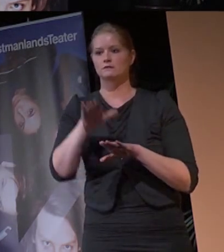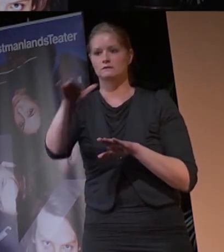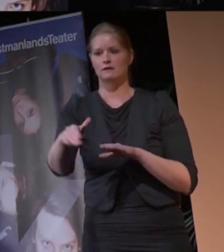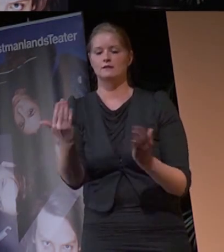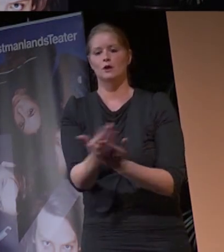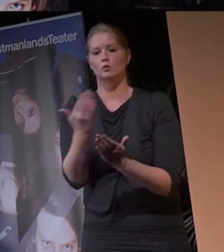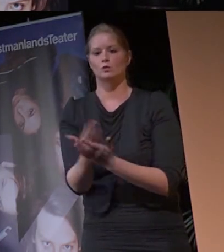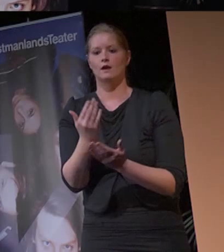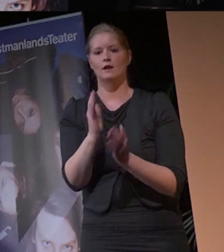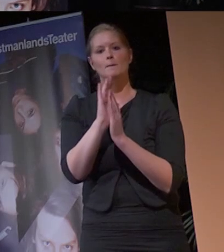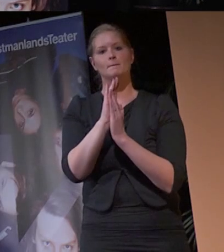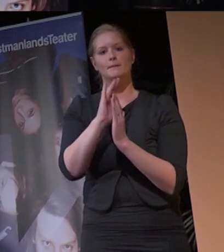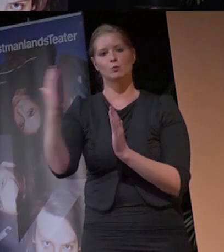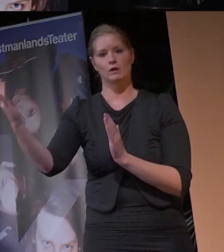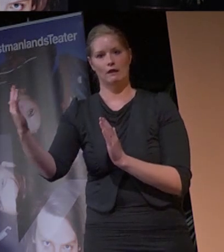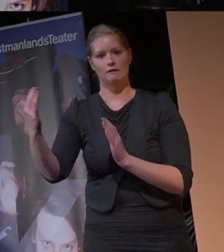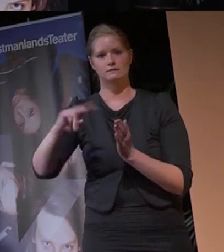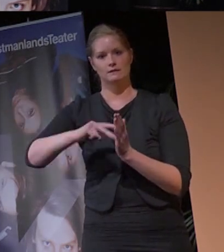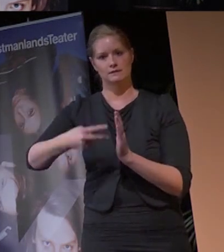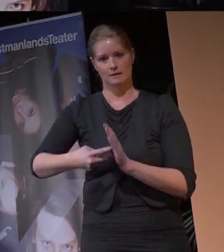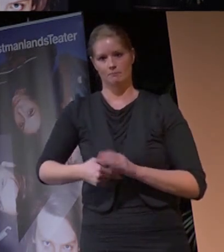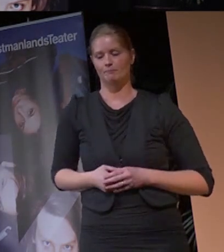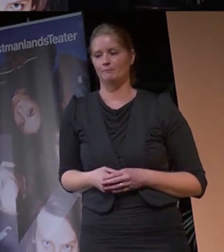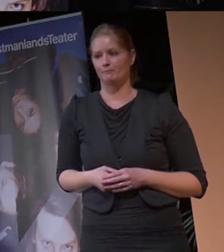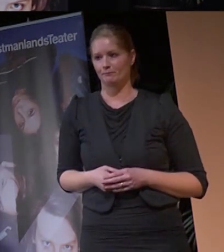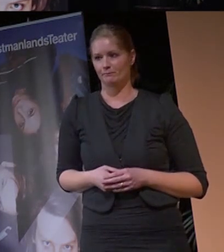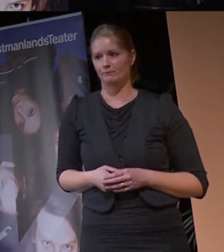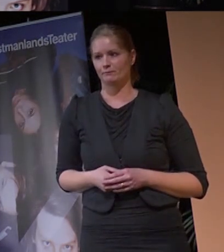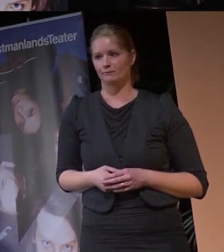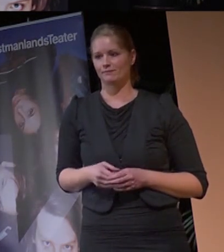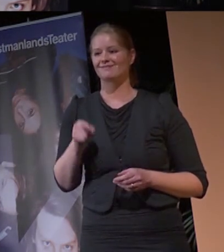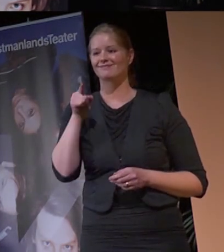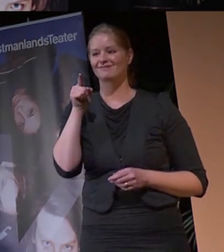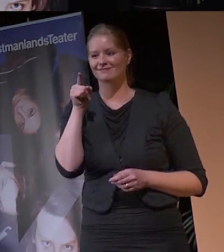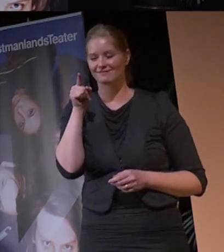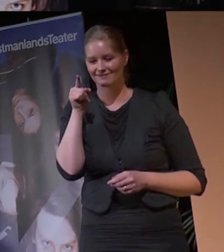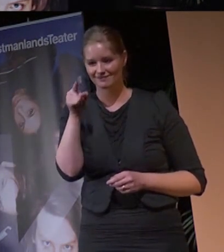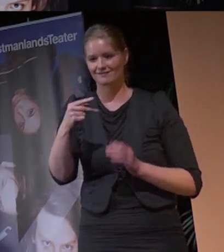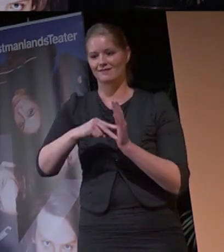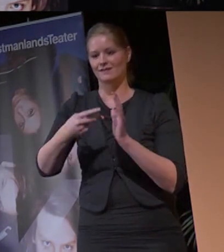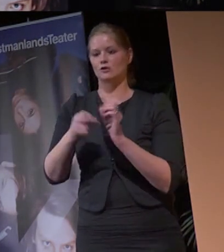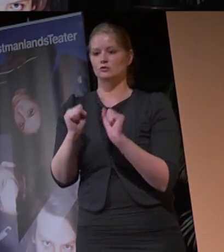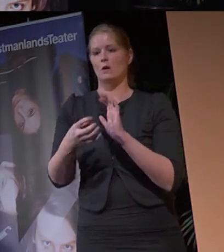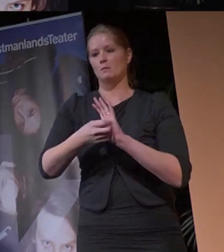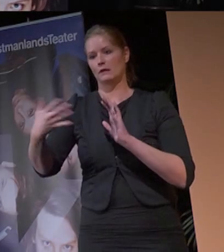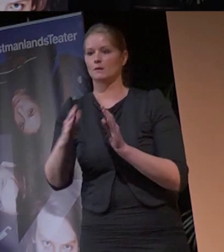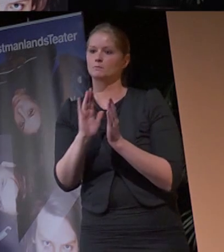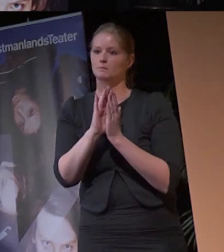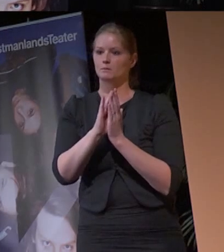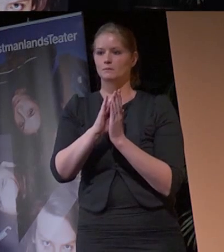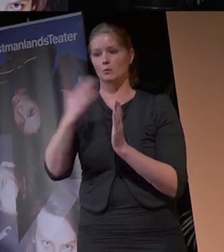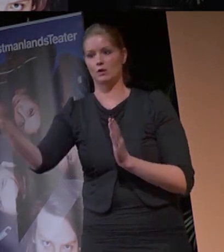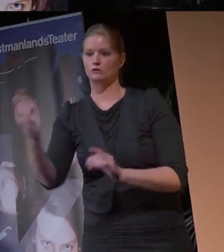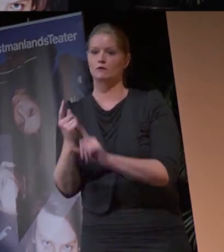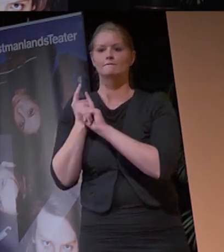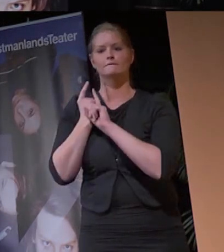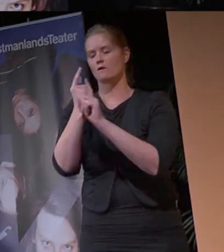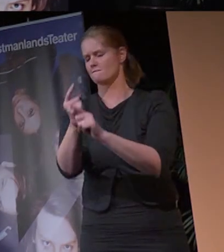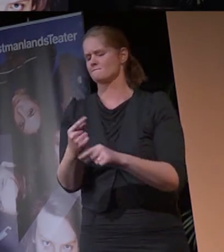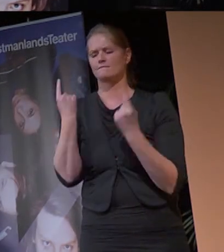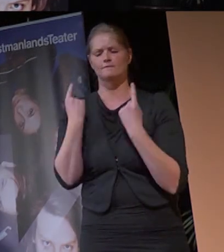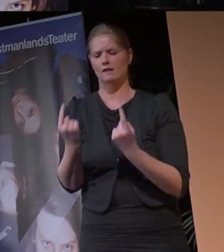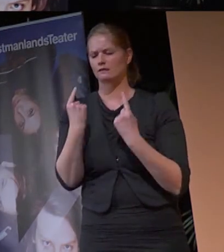biblioteksstrategi. Som kommer leda till att biblioteken, utifrån den fantastiska bibliotekslagen